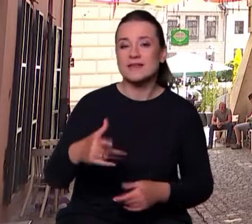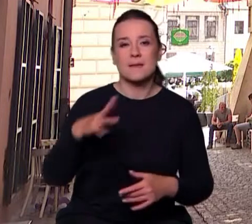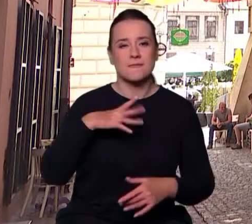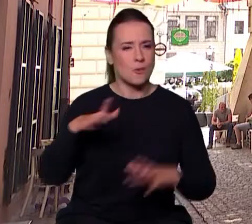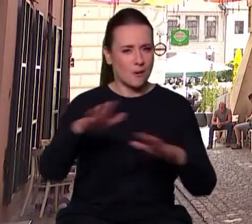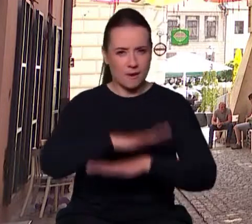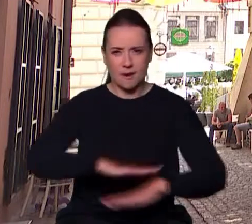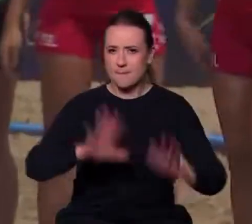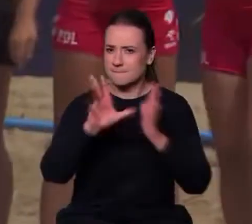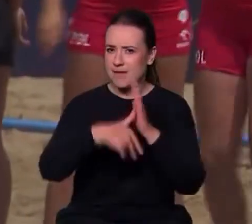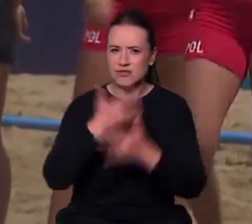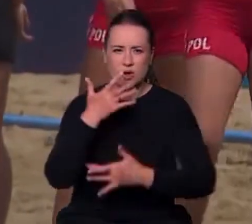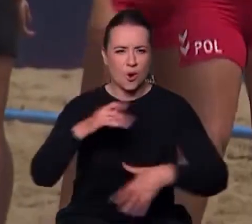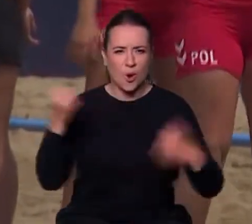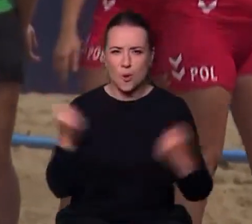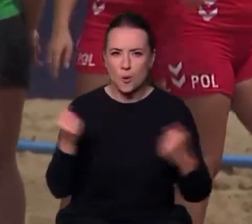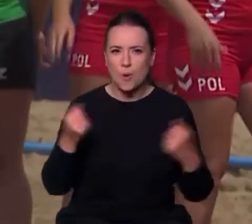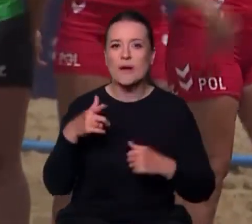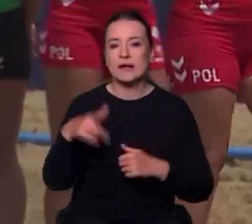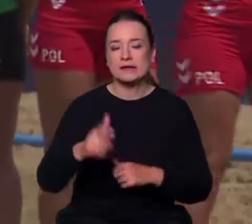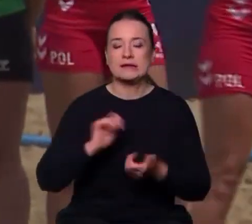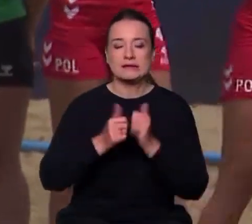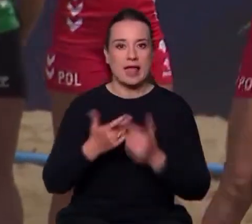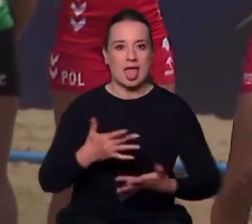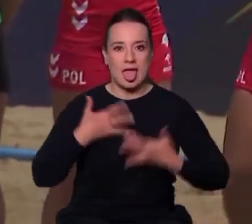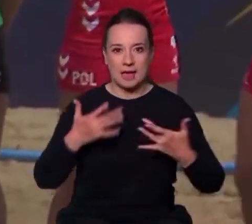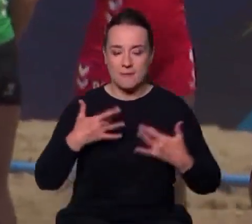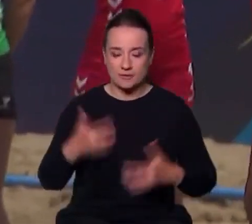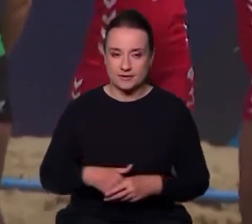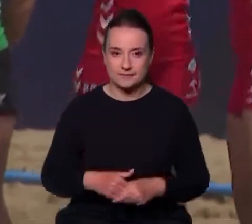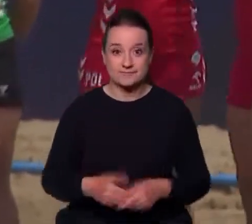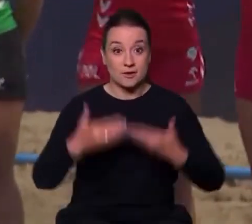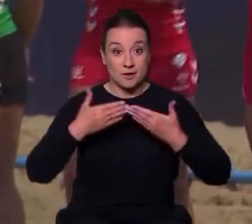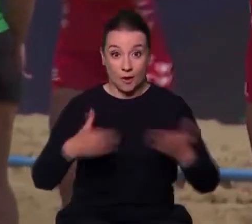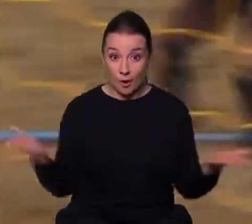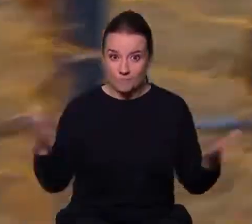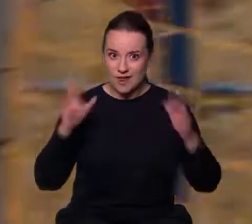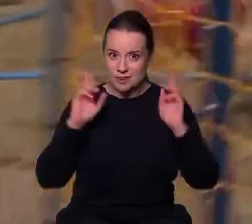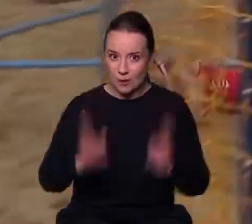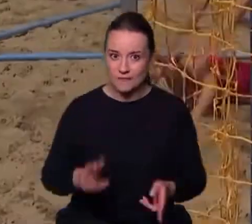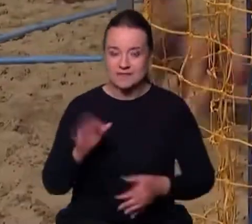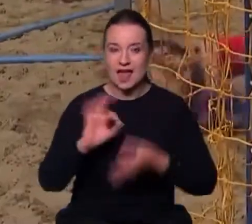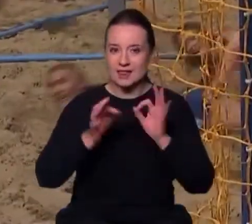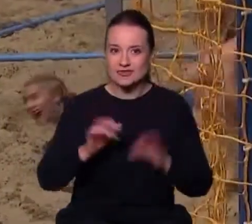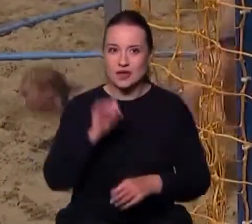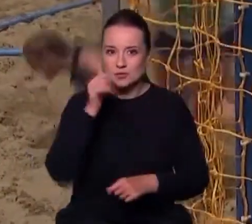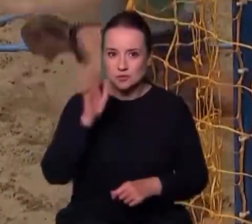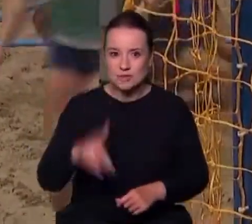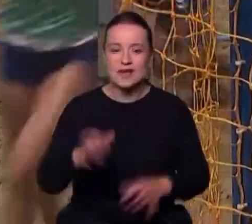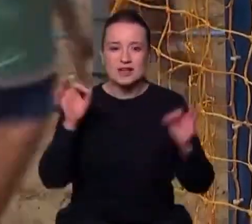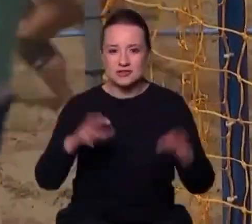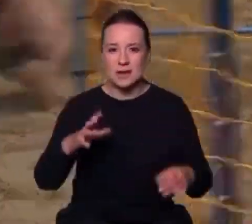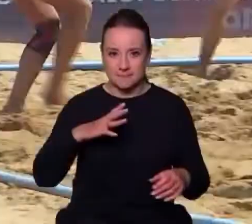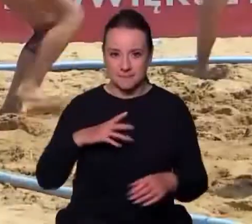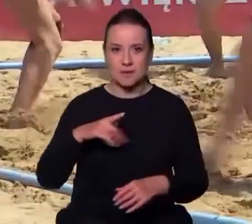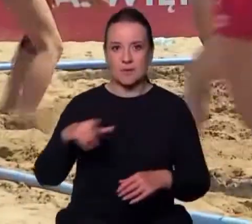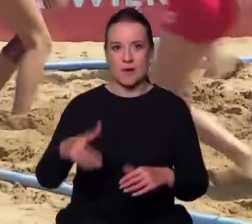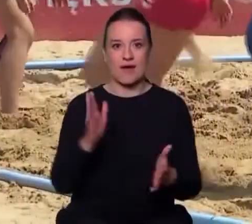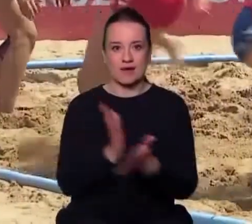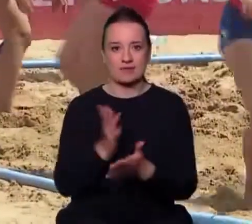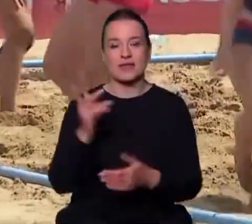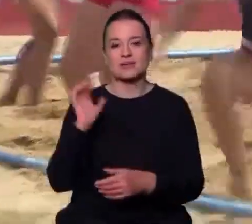sportowymi emocjami. Choć oficjalne otwarcie Igrzysk Europejskich nastąpi jutro, już dziś rywalizowano w piłce ręcznej plażowej. I